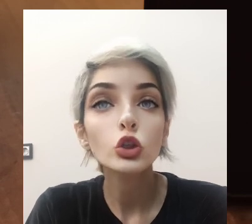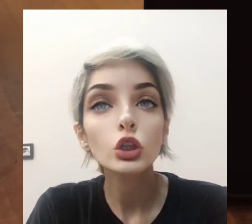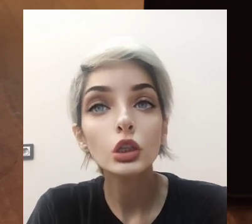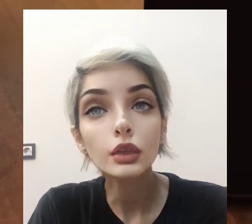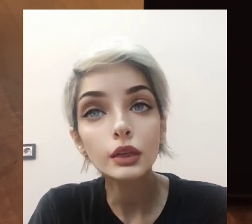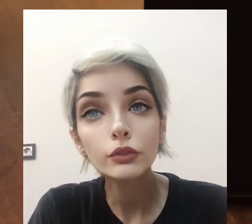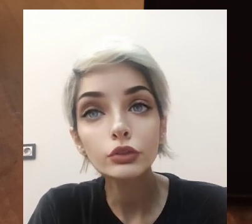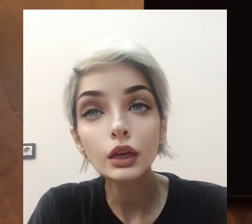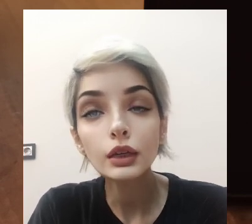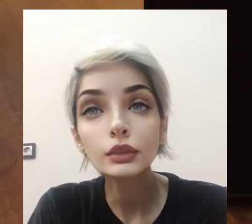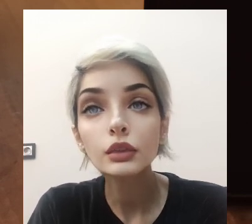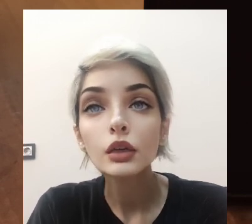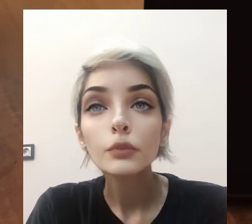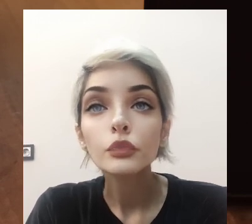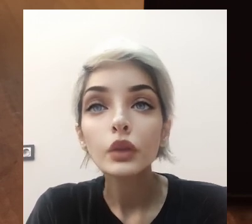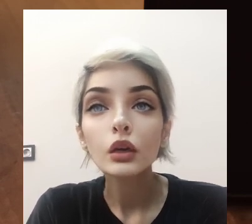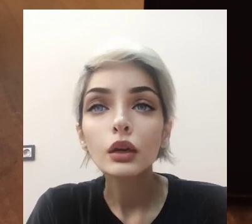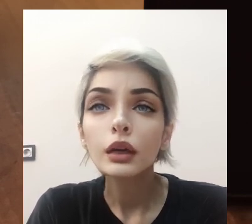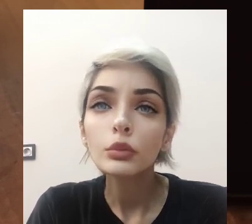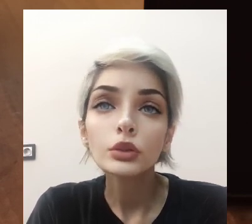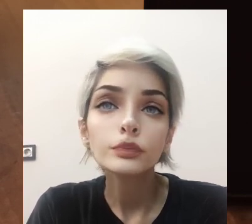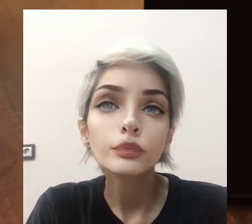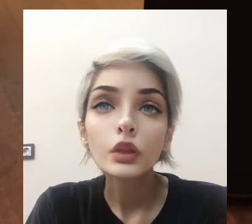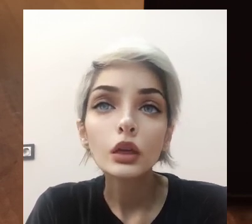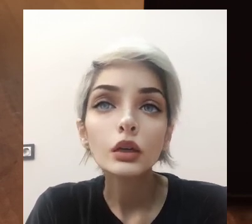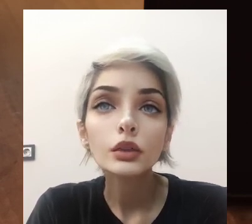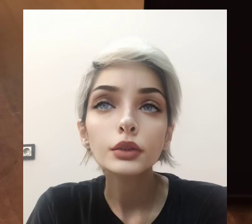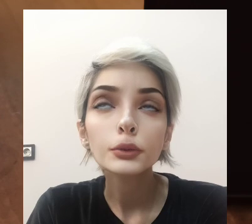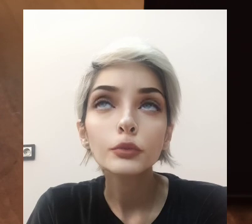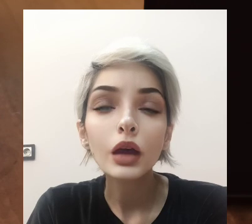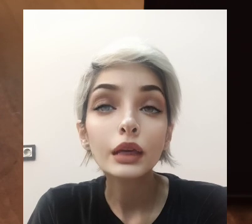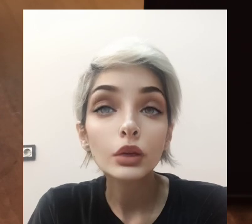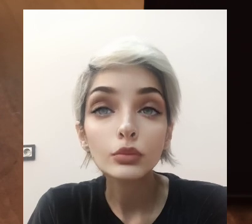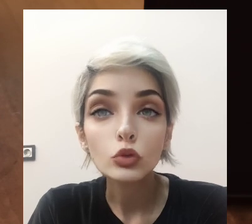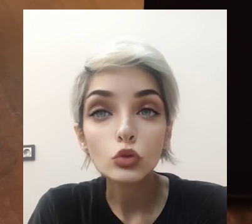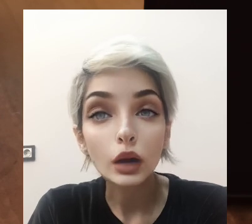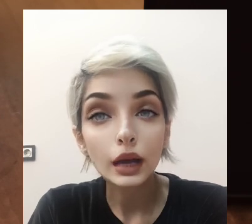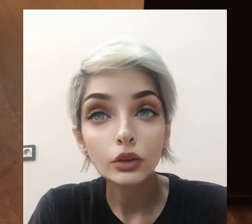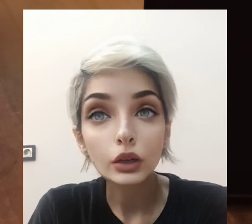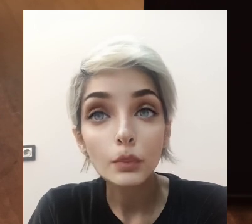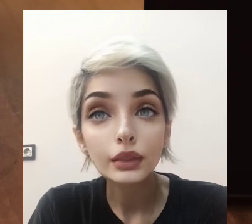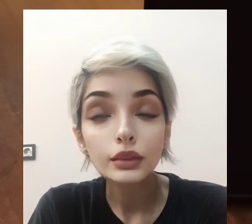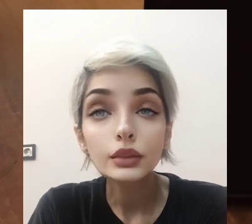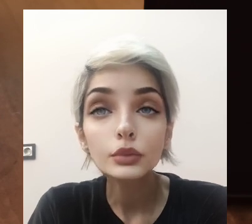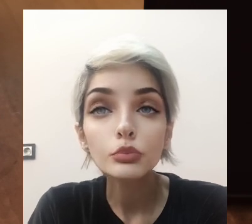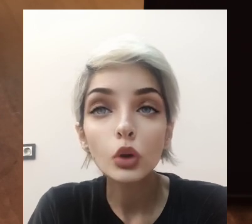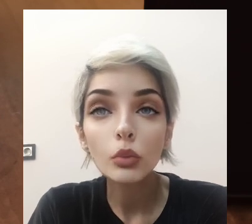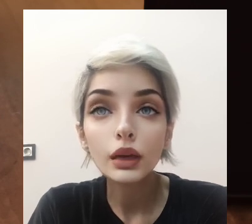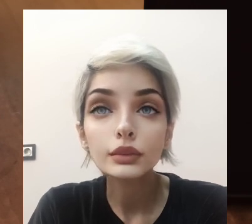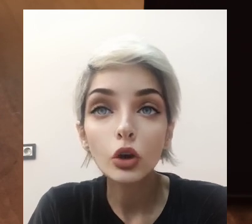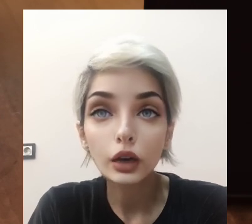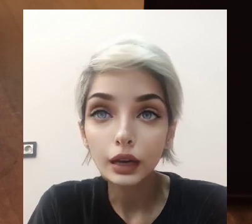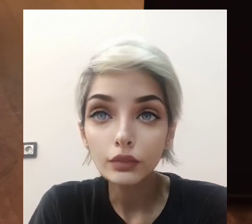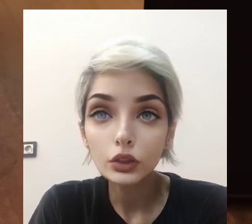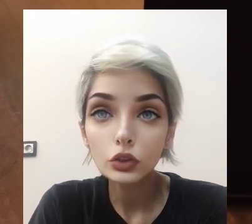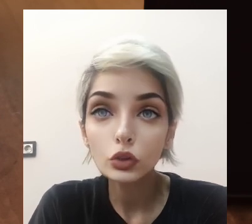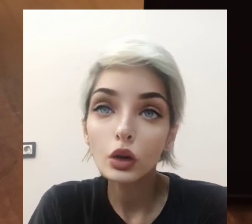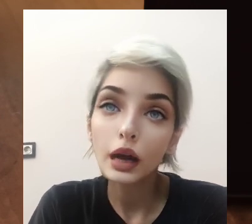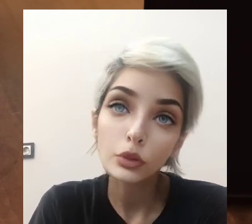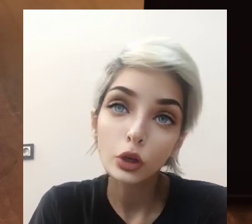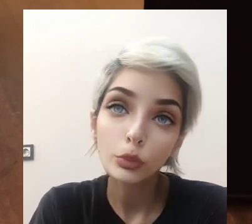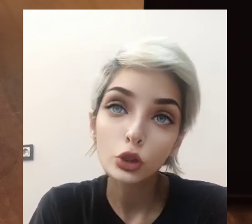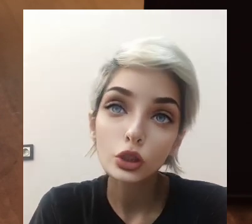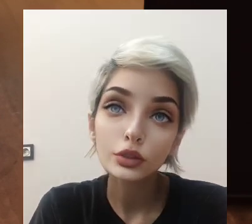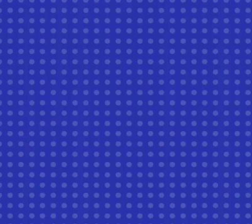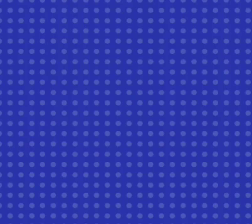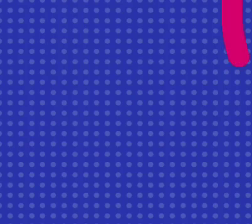هاشو کیا گرفتن؟ همین. اگه به این موضوع علاقه مندین با من تا آخر ویدیو